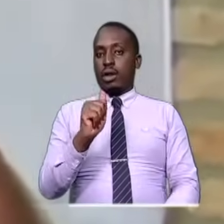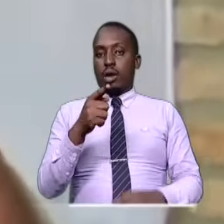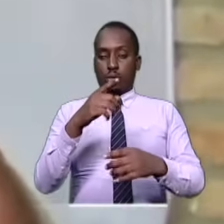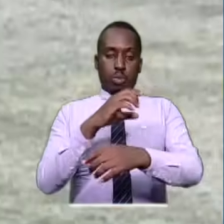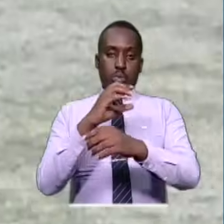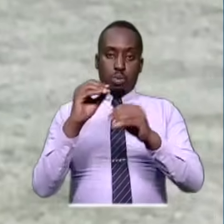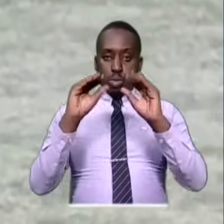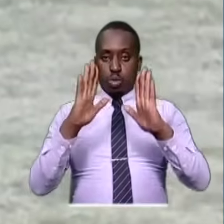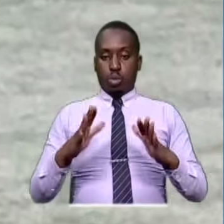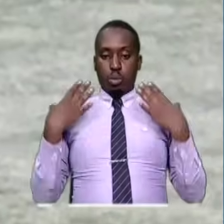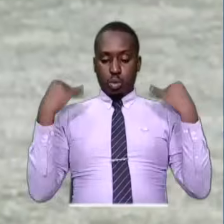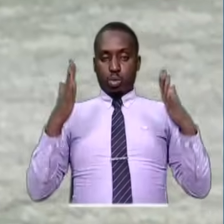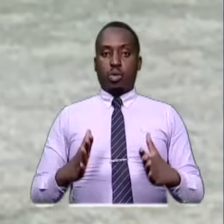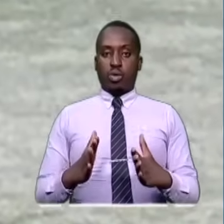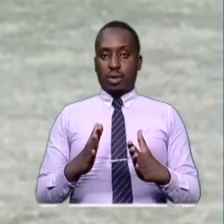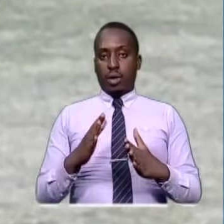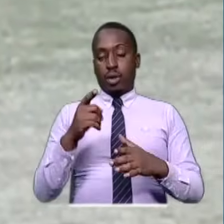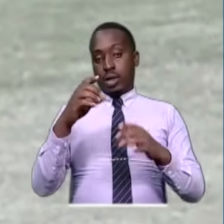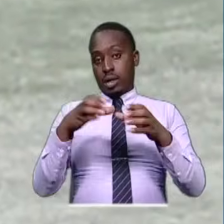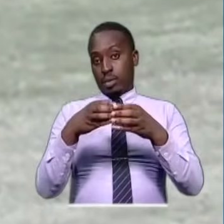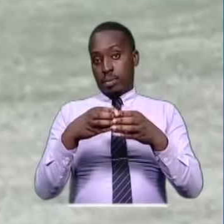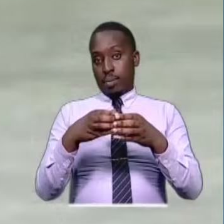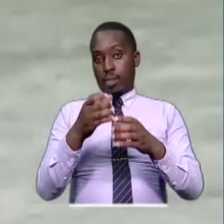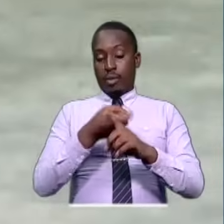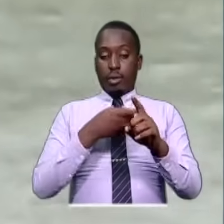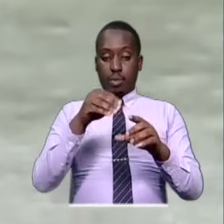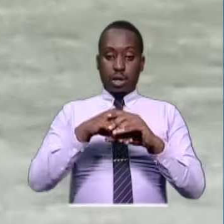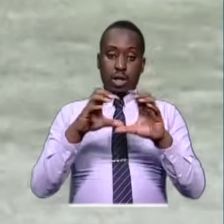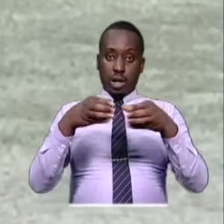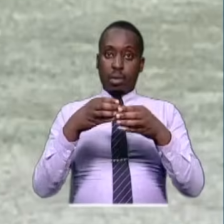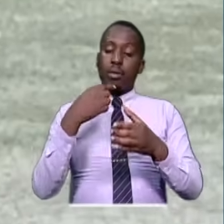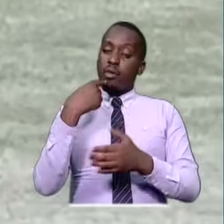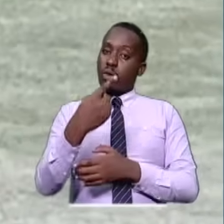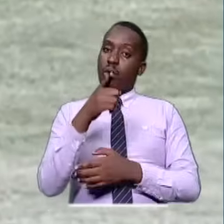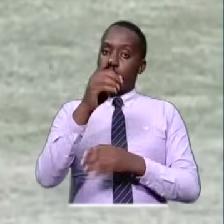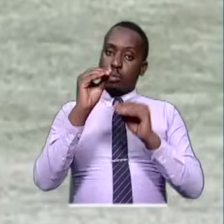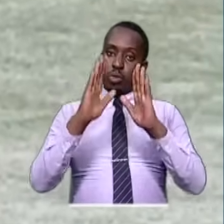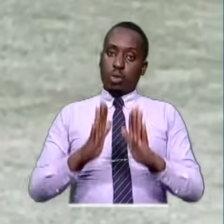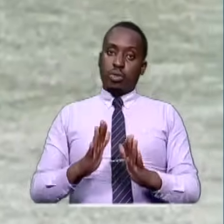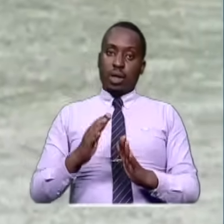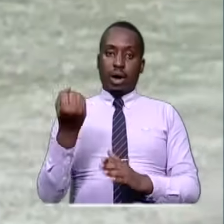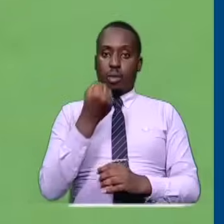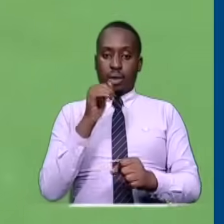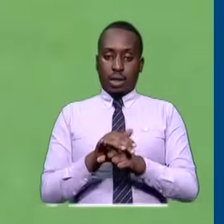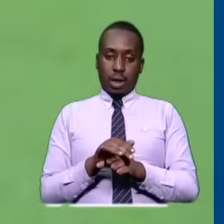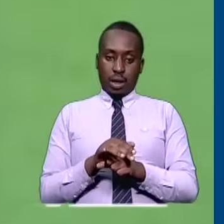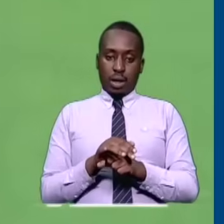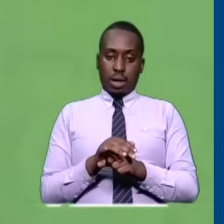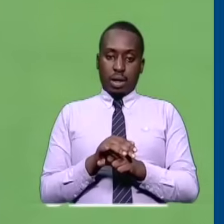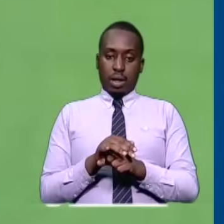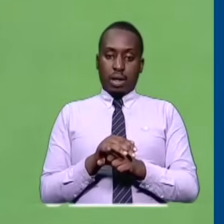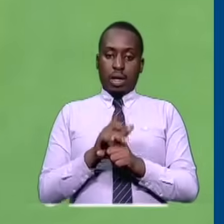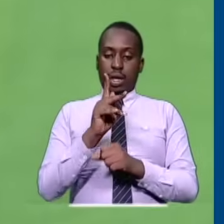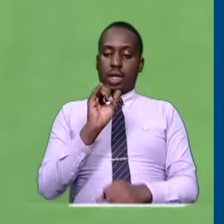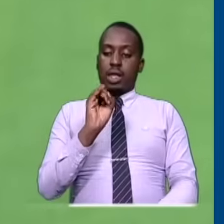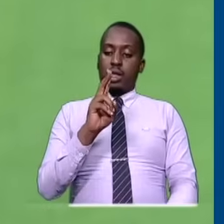aje asimbuye Petros Kokouras umugereki wetse kuva mu ikipe. Bikavugwa ko ngo uyu mutoza yararemereye cyane ikipe ya